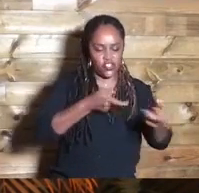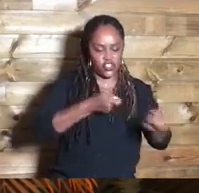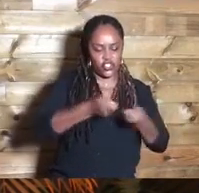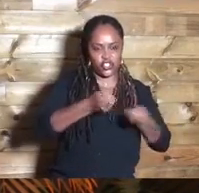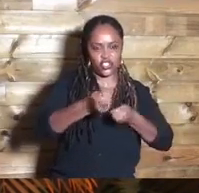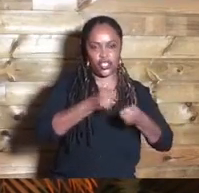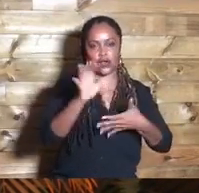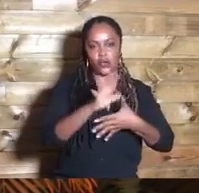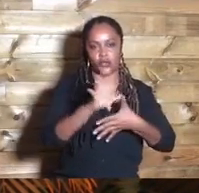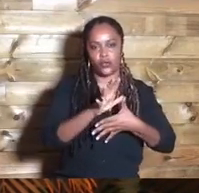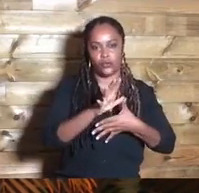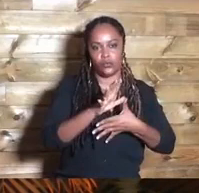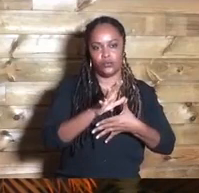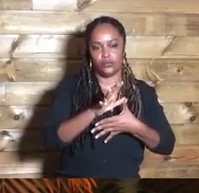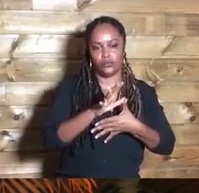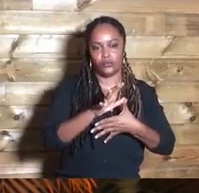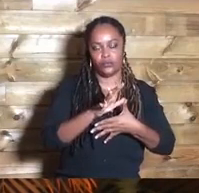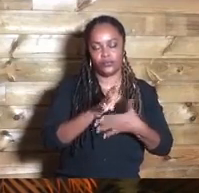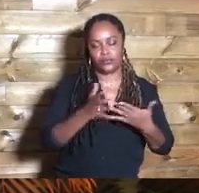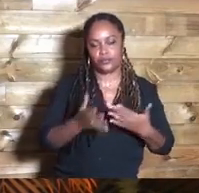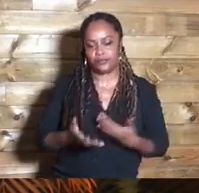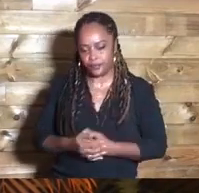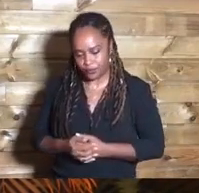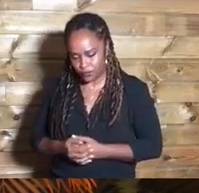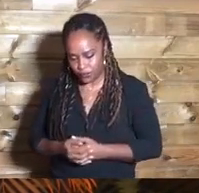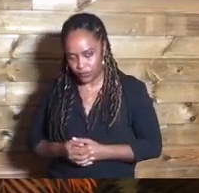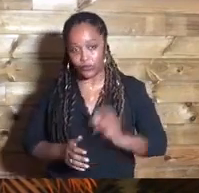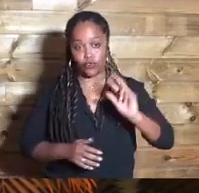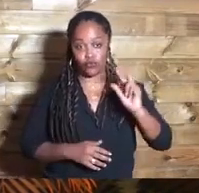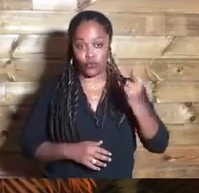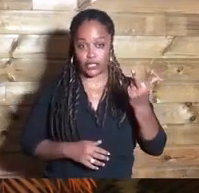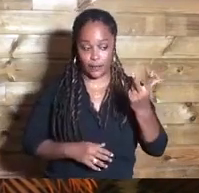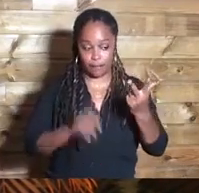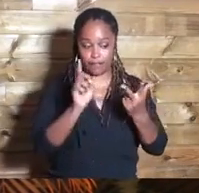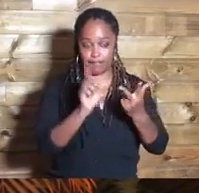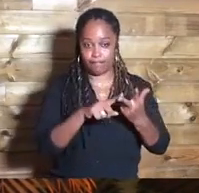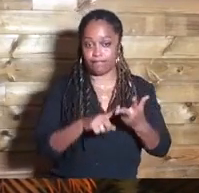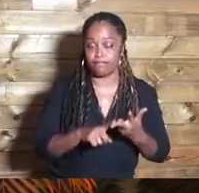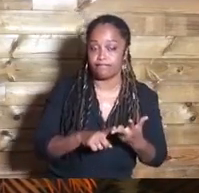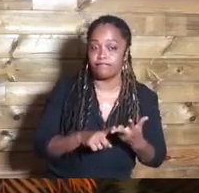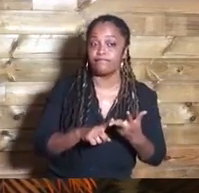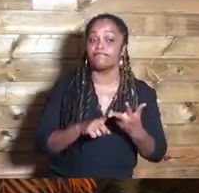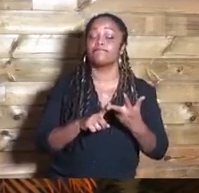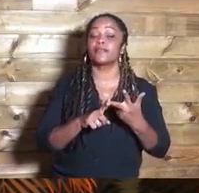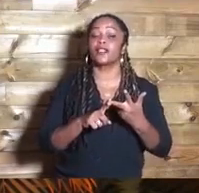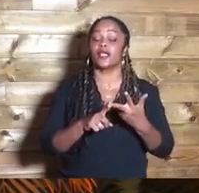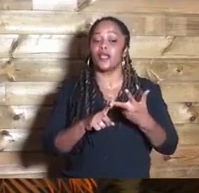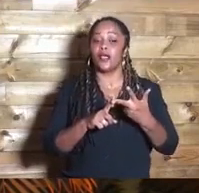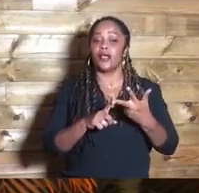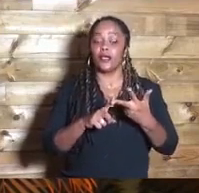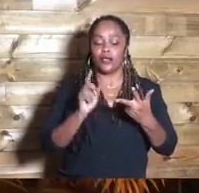du peuple guadeloupéen. La troisième raison pour laquelle cette initiative est osée,